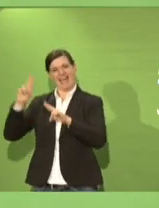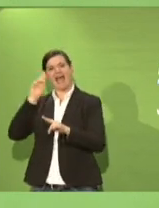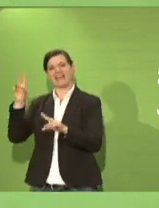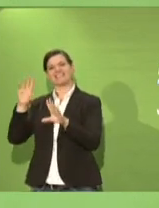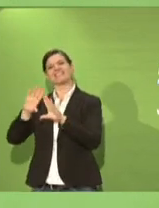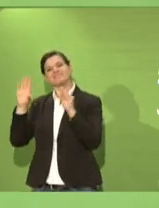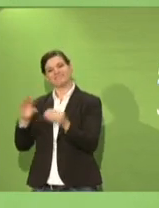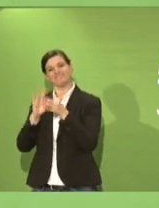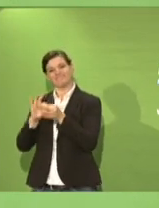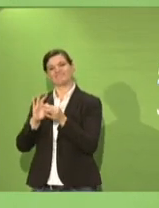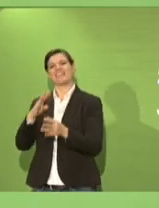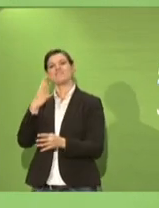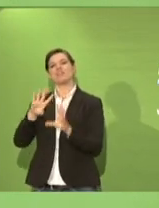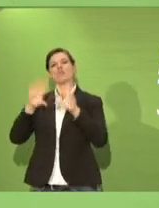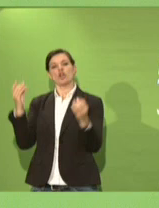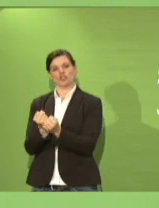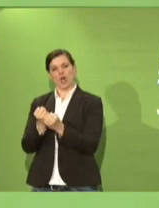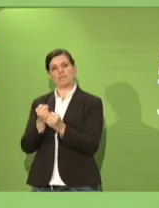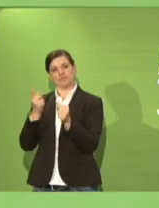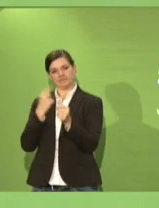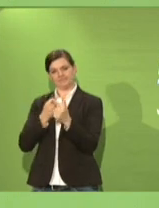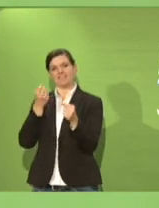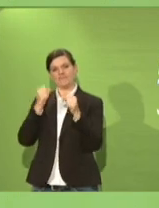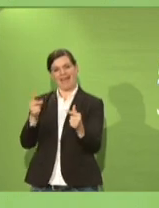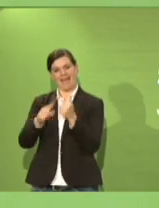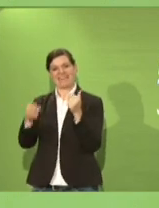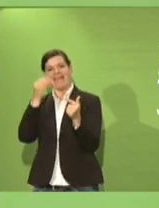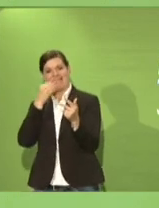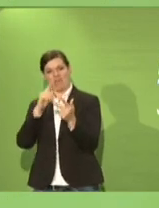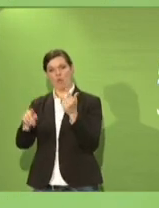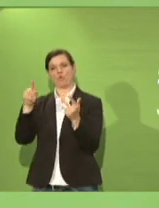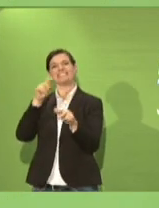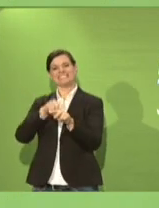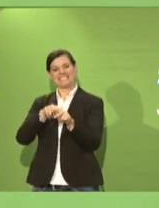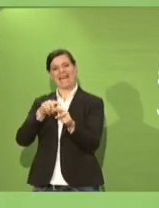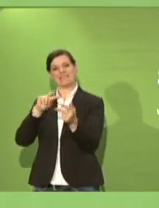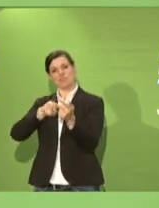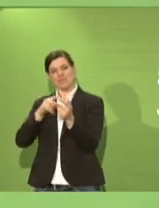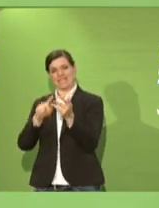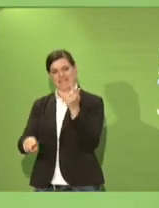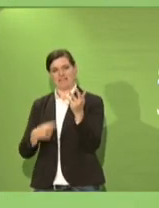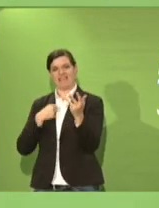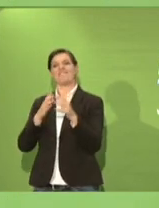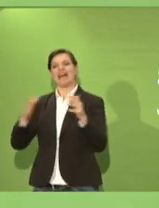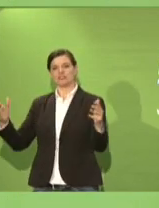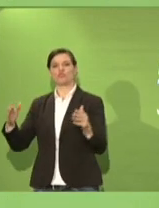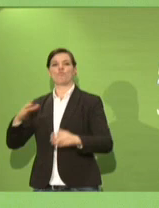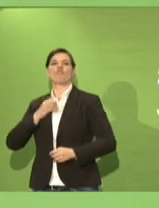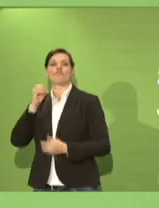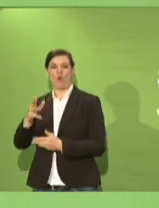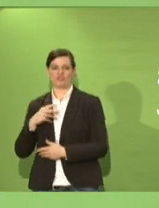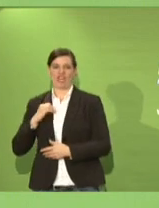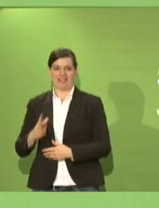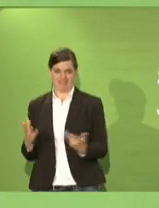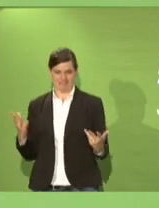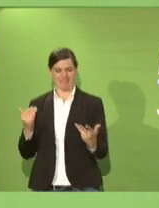Workshops angestoßen zu den Themen Freiheit, Ernährung, Zeit, Politik, Wachstum und Wohlstand. Ich freue mich auf diese Debatten